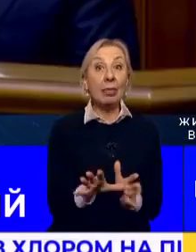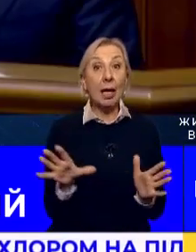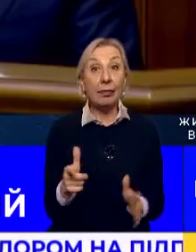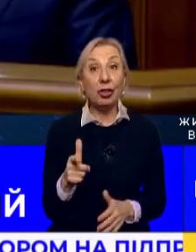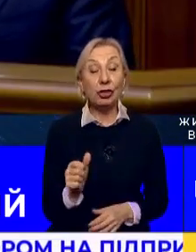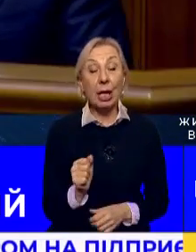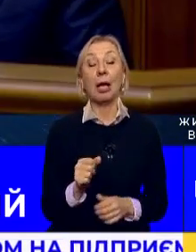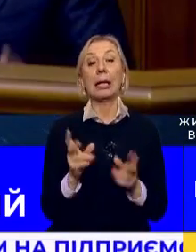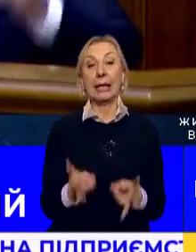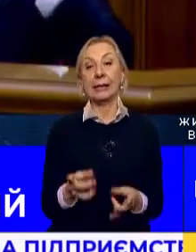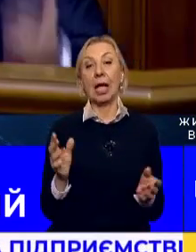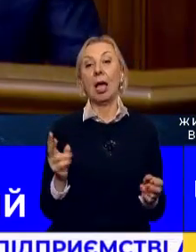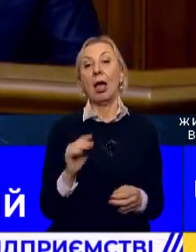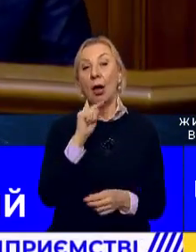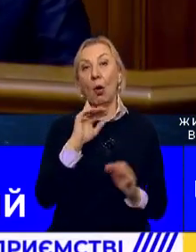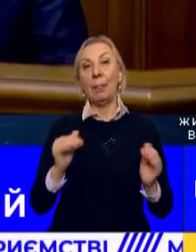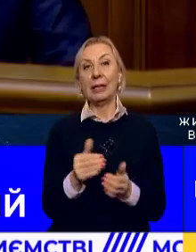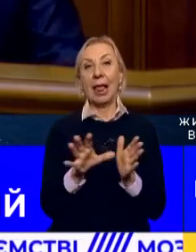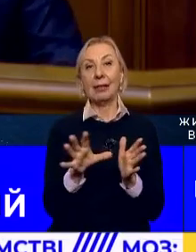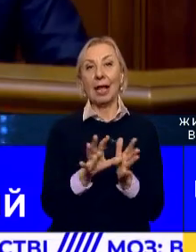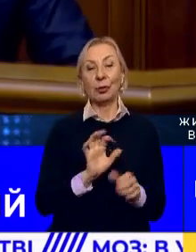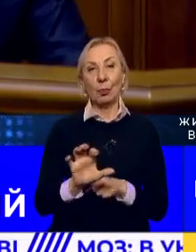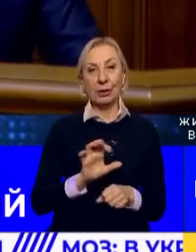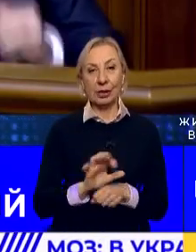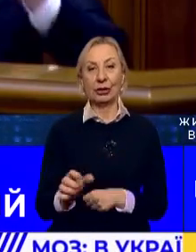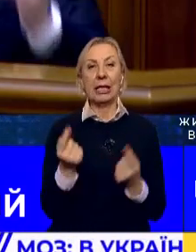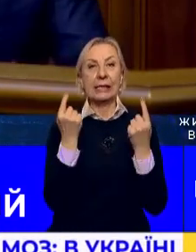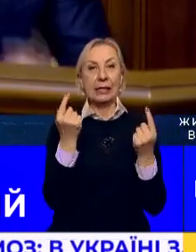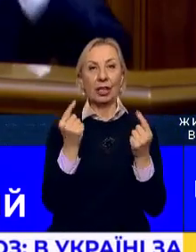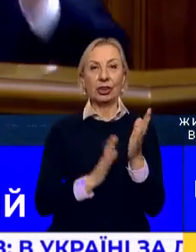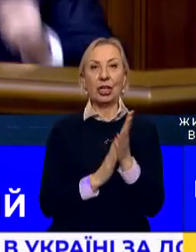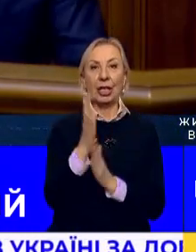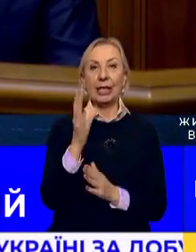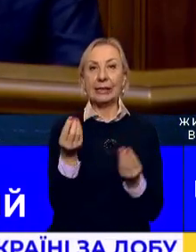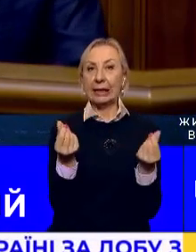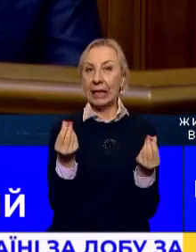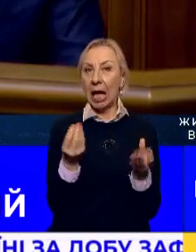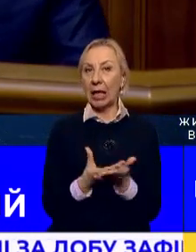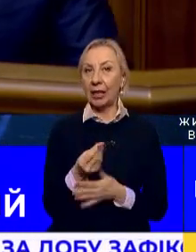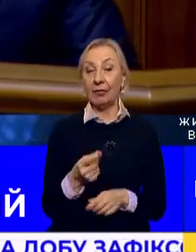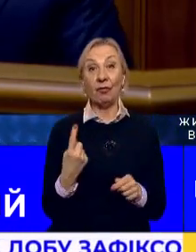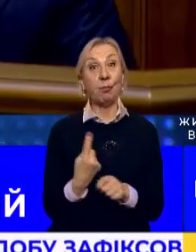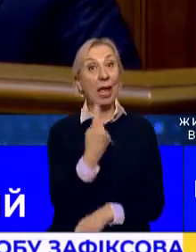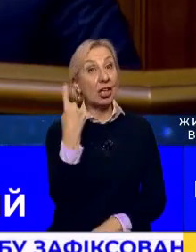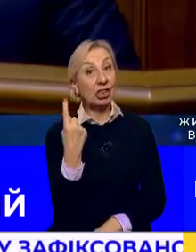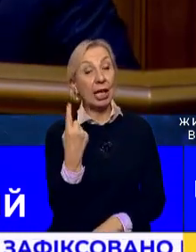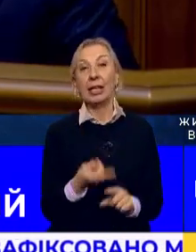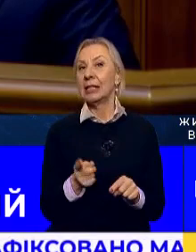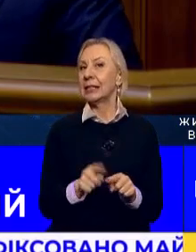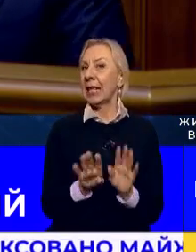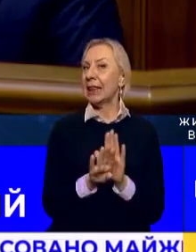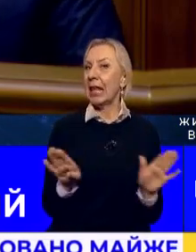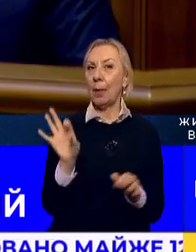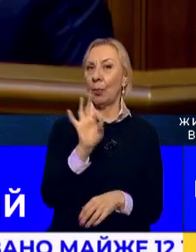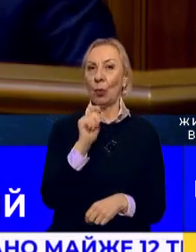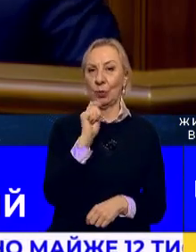криза, обмеження в електропостачанні, значний ріст тарифів. Вперше, це не про Україну.